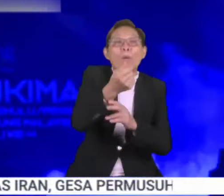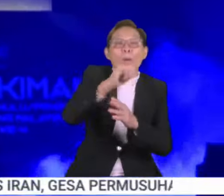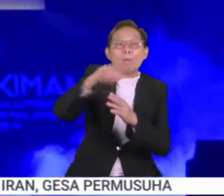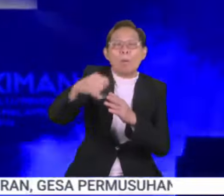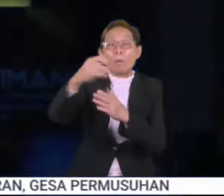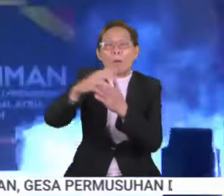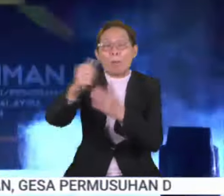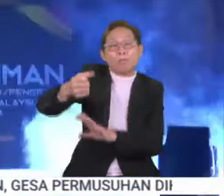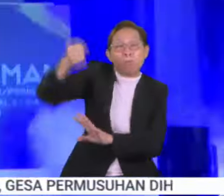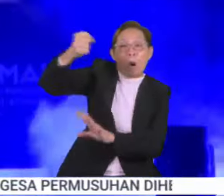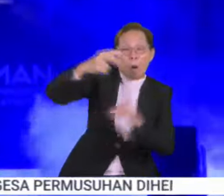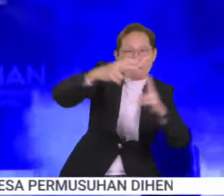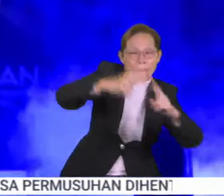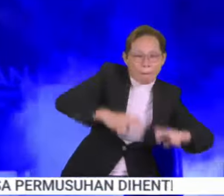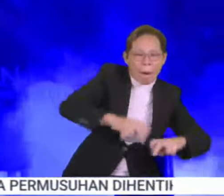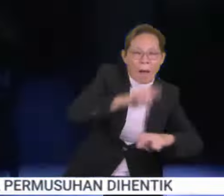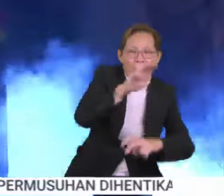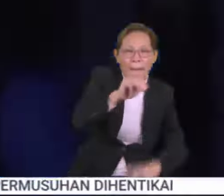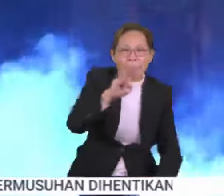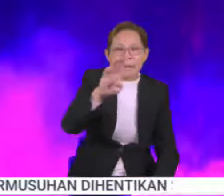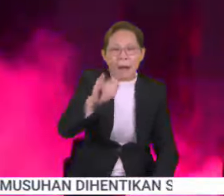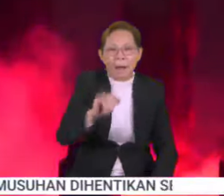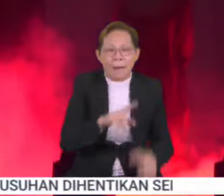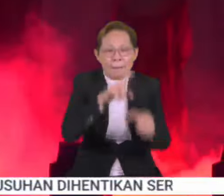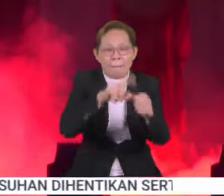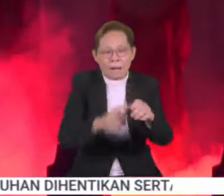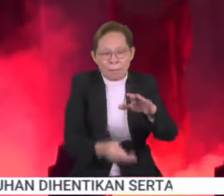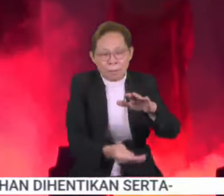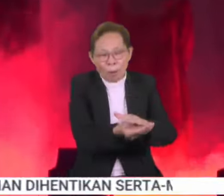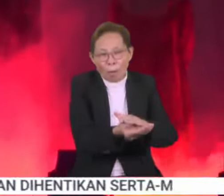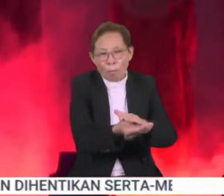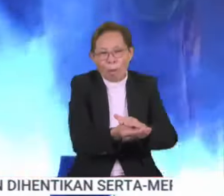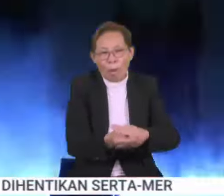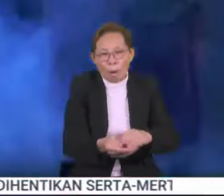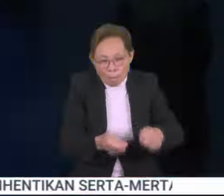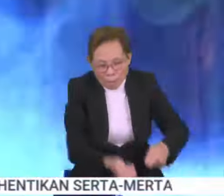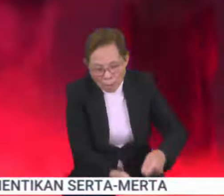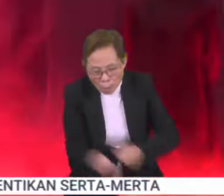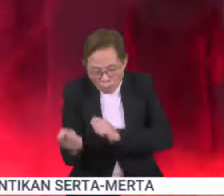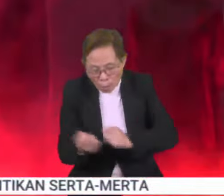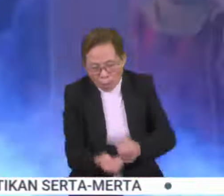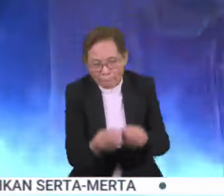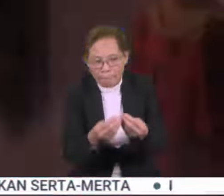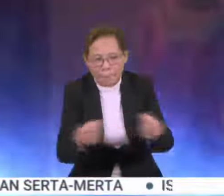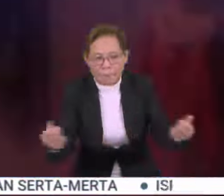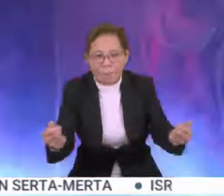jutaan ringgit membabitkan siasatan kes MBI berkaitan rasuah konsesi pelombongan pasir.